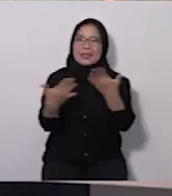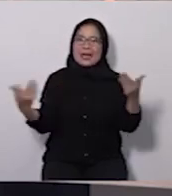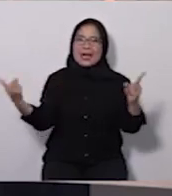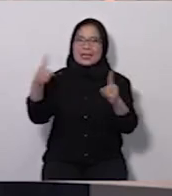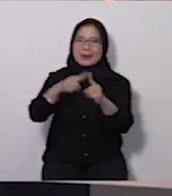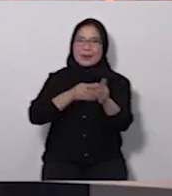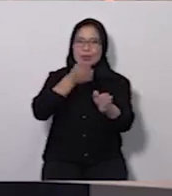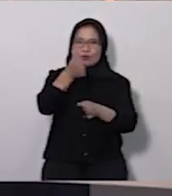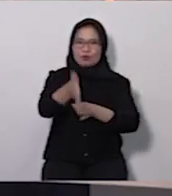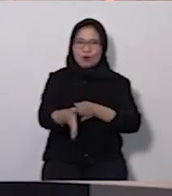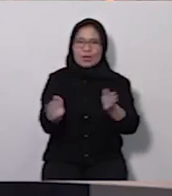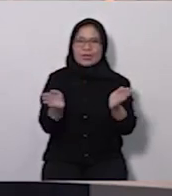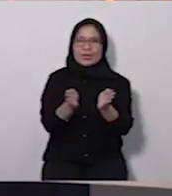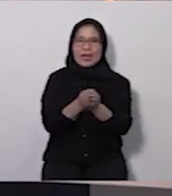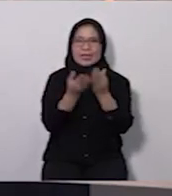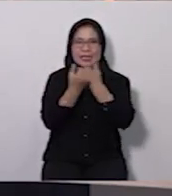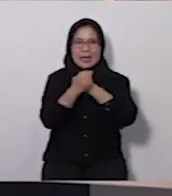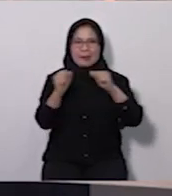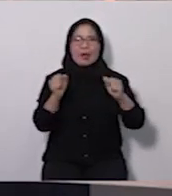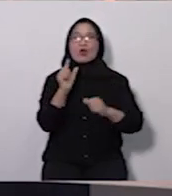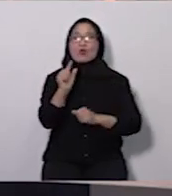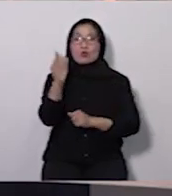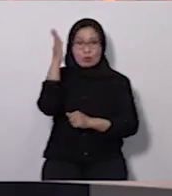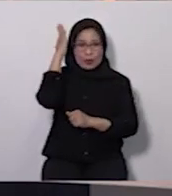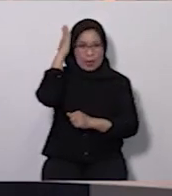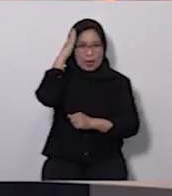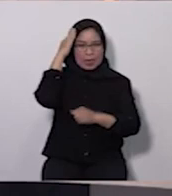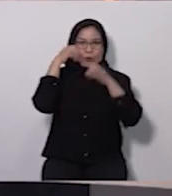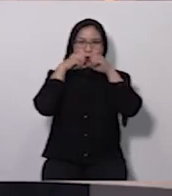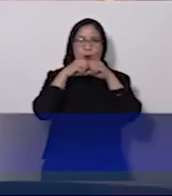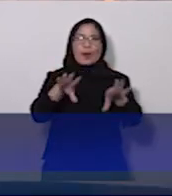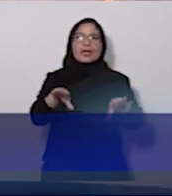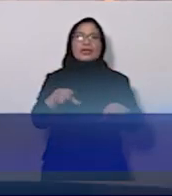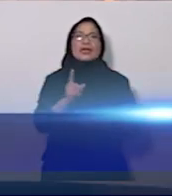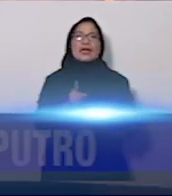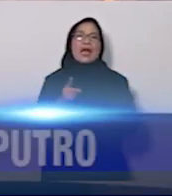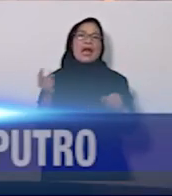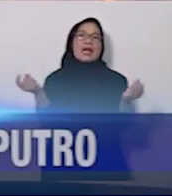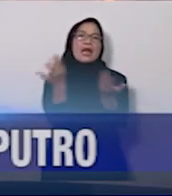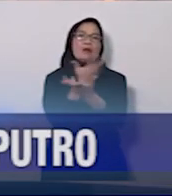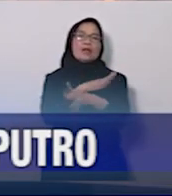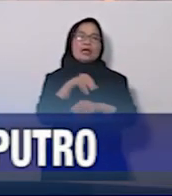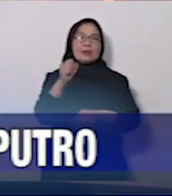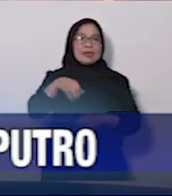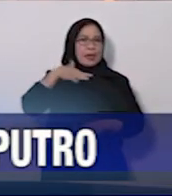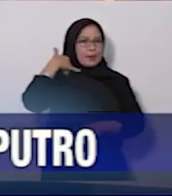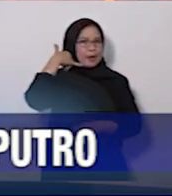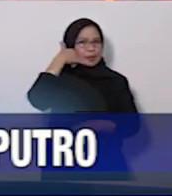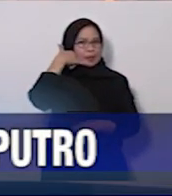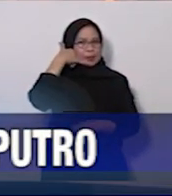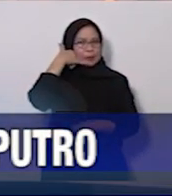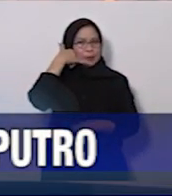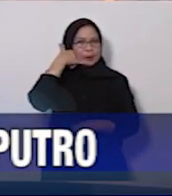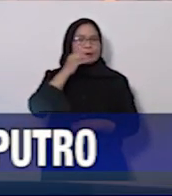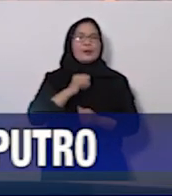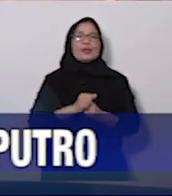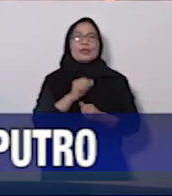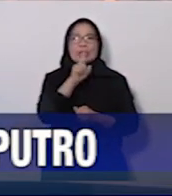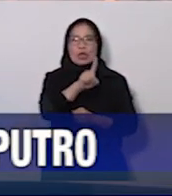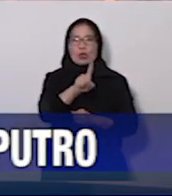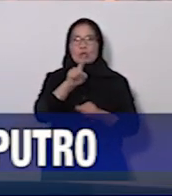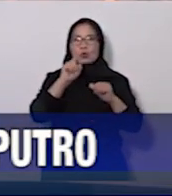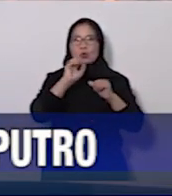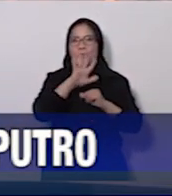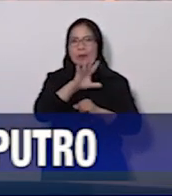dengan selamat untuk mengetahui informasi kondisi lalu lintas masyarakat dapat menghubungi call center